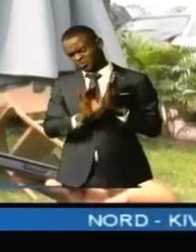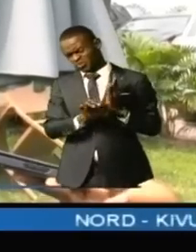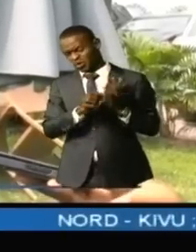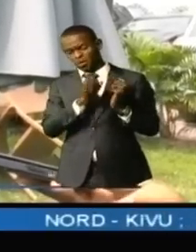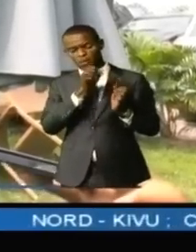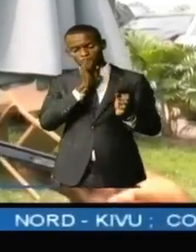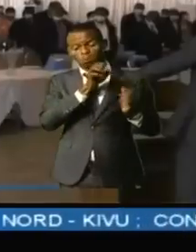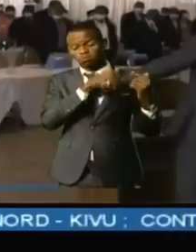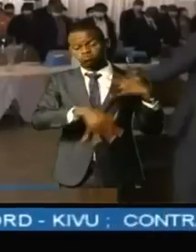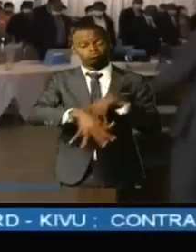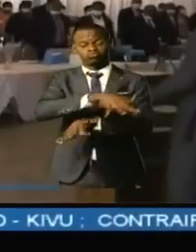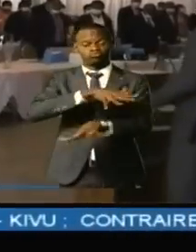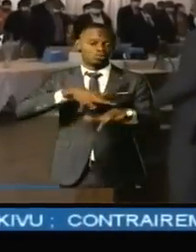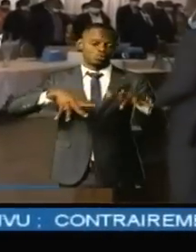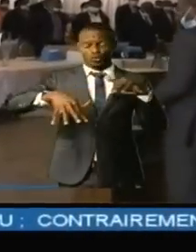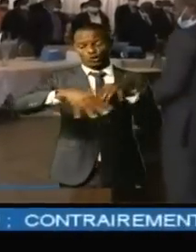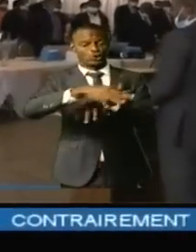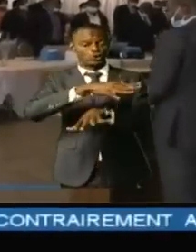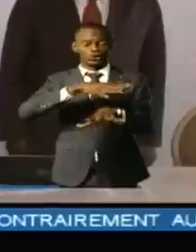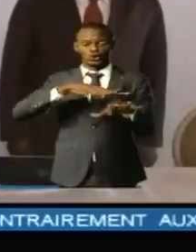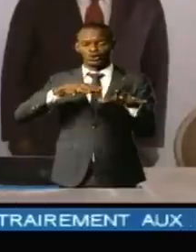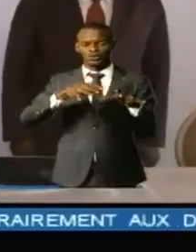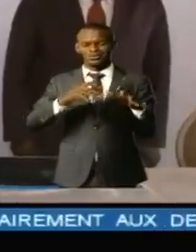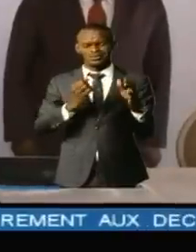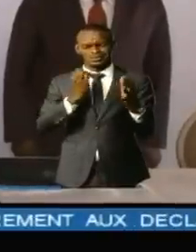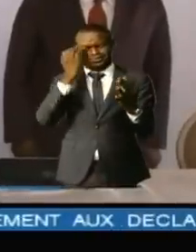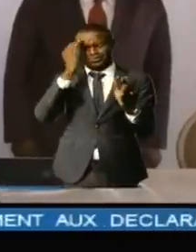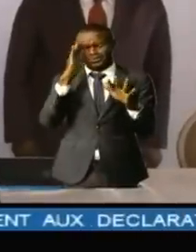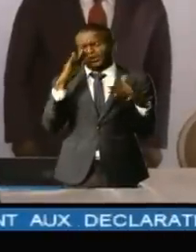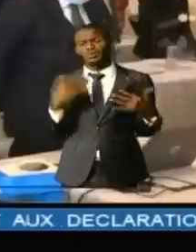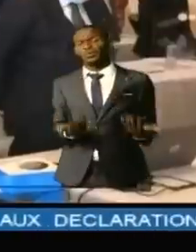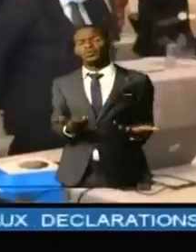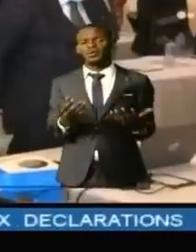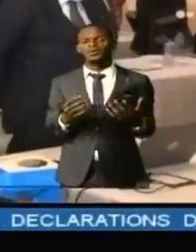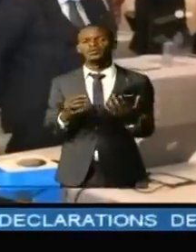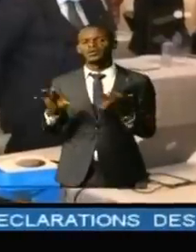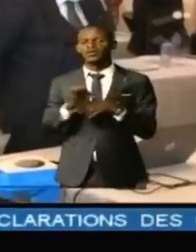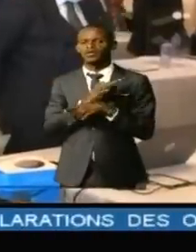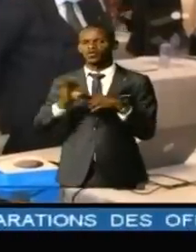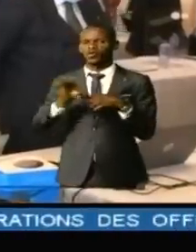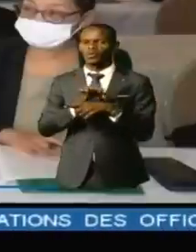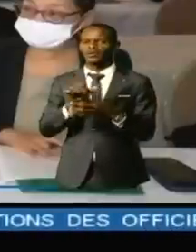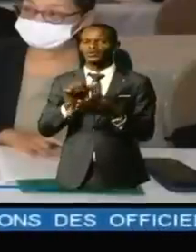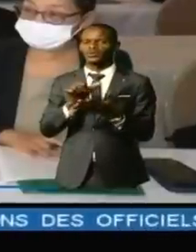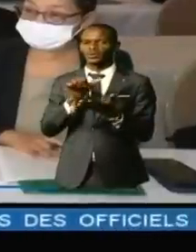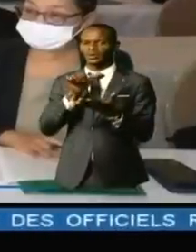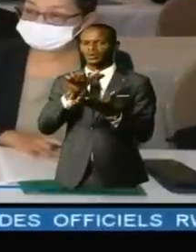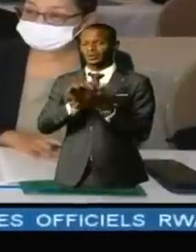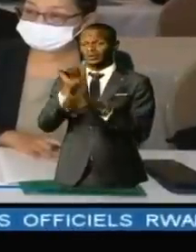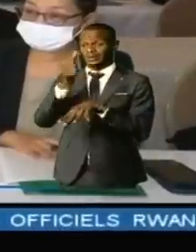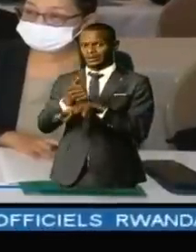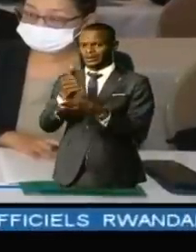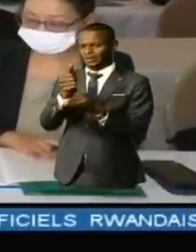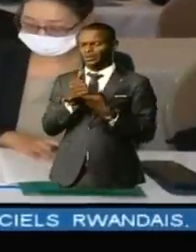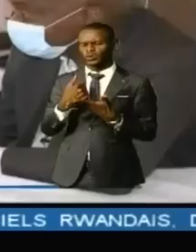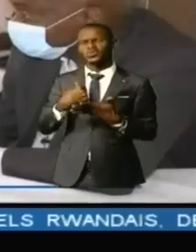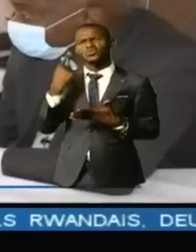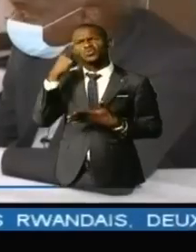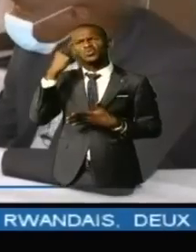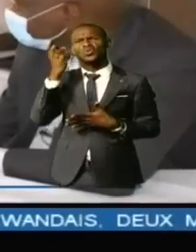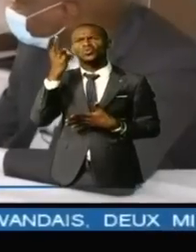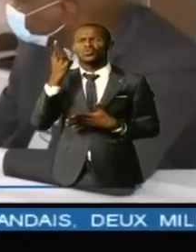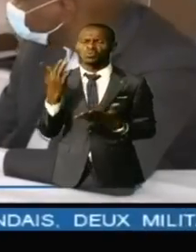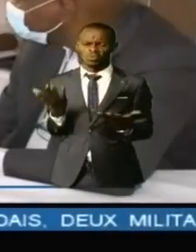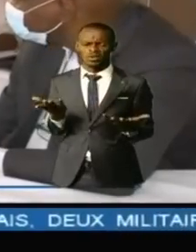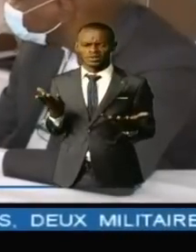cette information, avec quelle terminologie. L'objectif de cet atelier, c'est aussi revenir sur les progrès qui ont été réalisés en termes